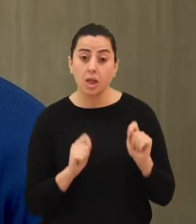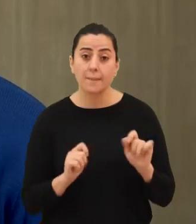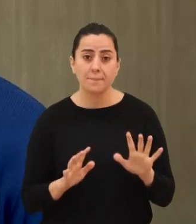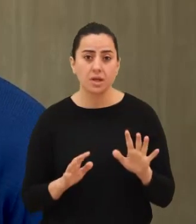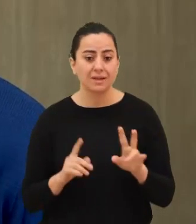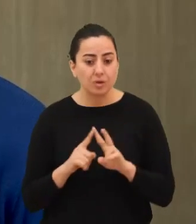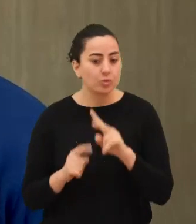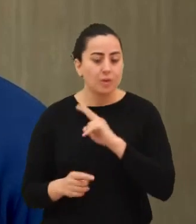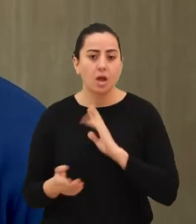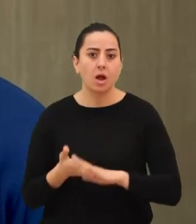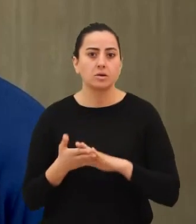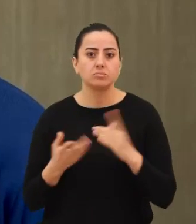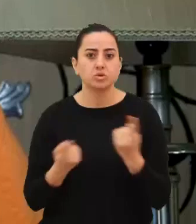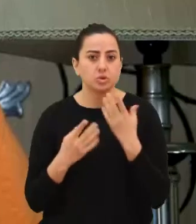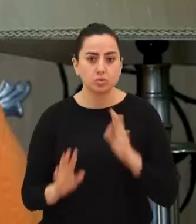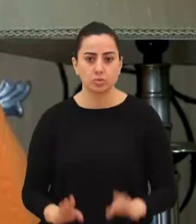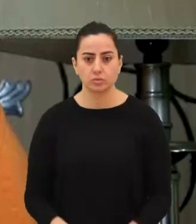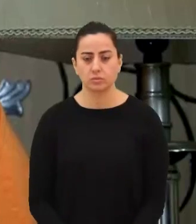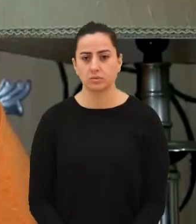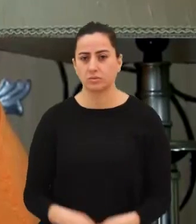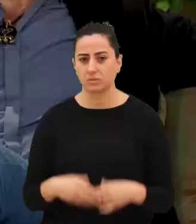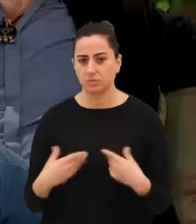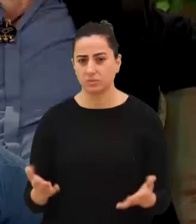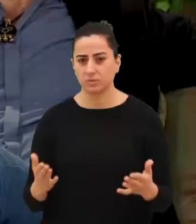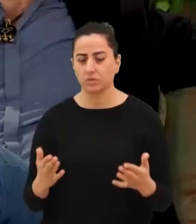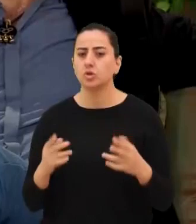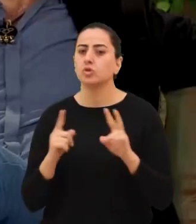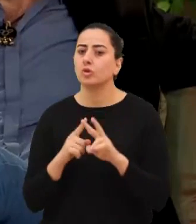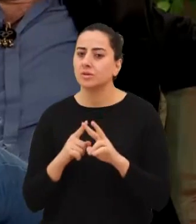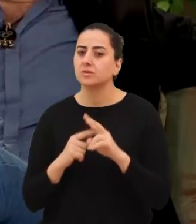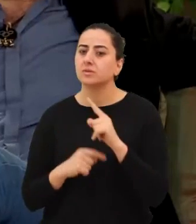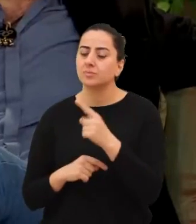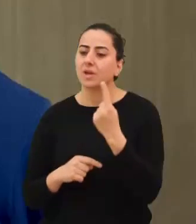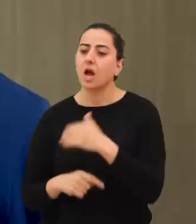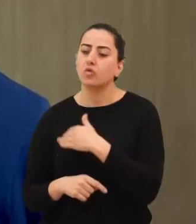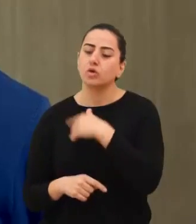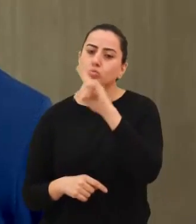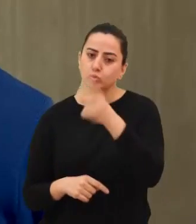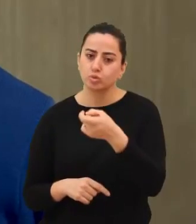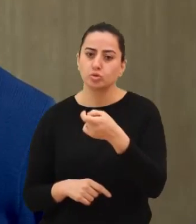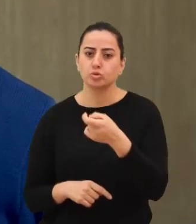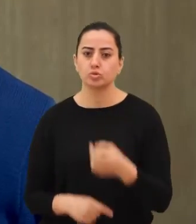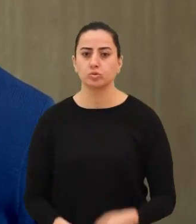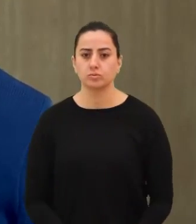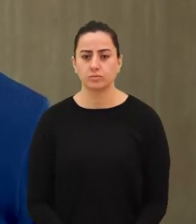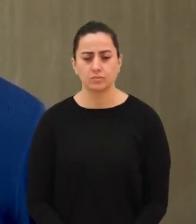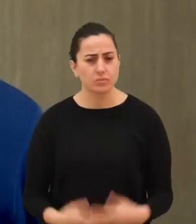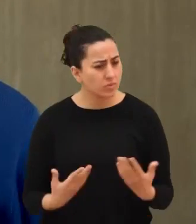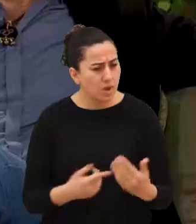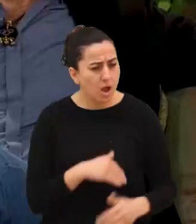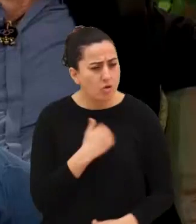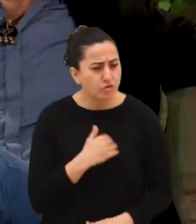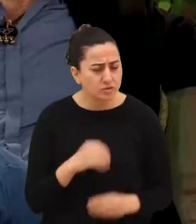ya. Nilgün benim arkadaşım sadece. Neyse ya Nurhancığım sen kendine bir avukat bul. Ne avukat